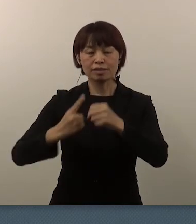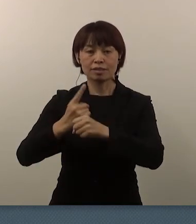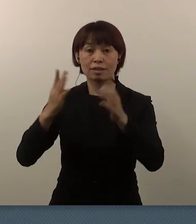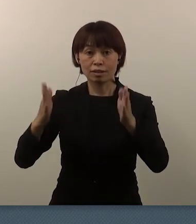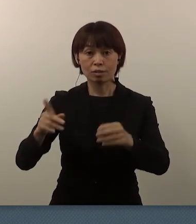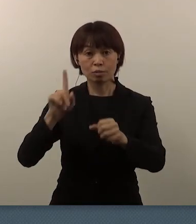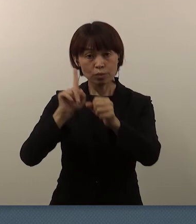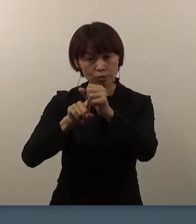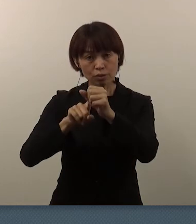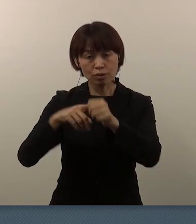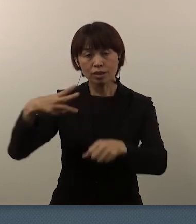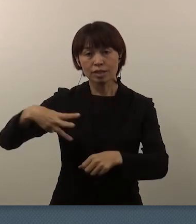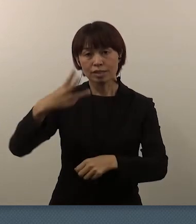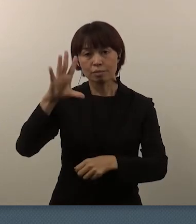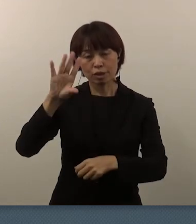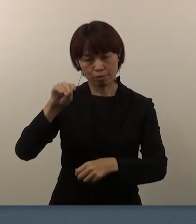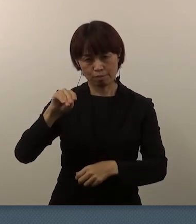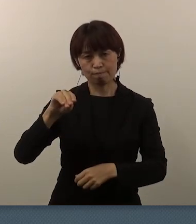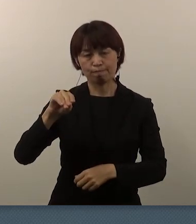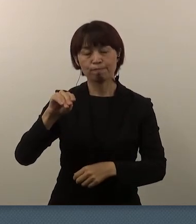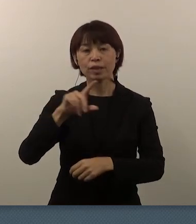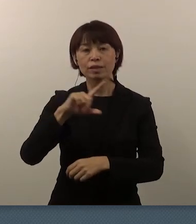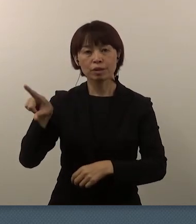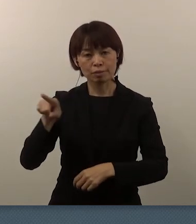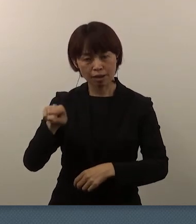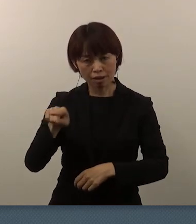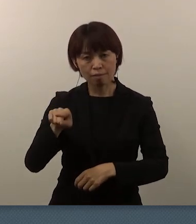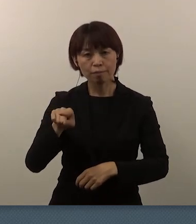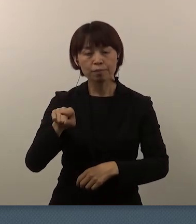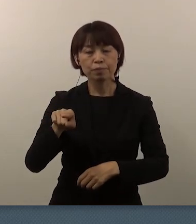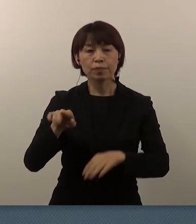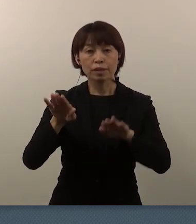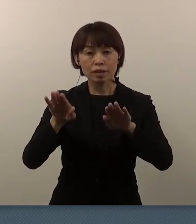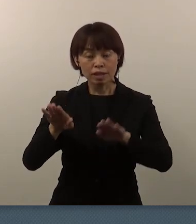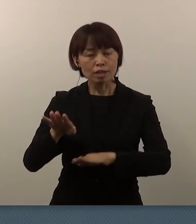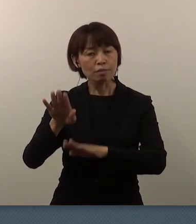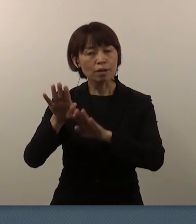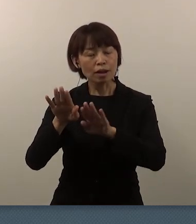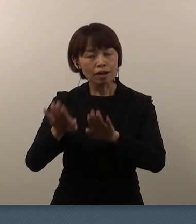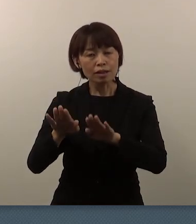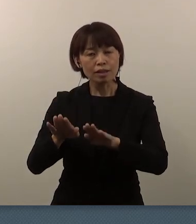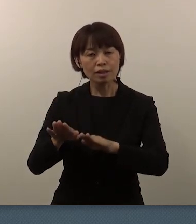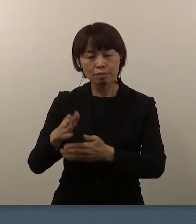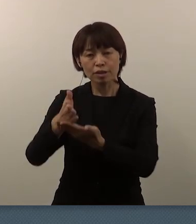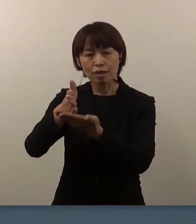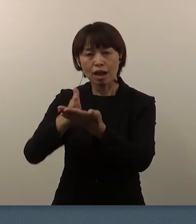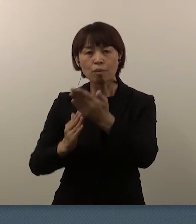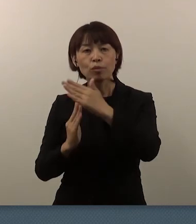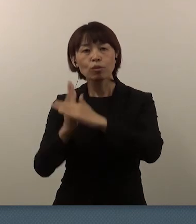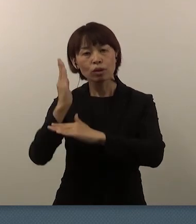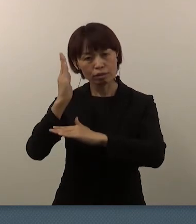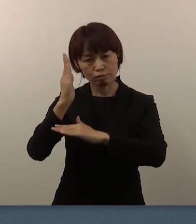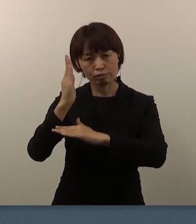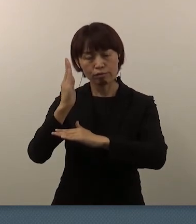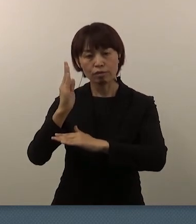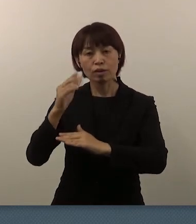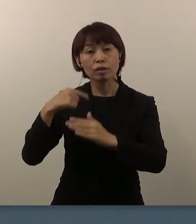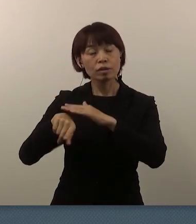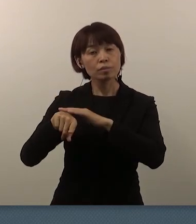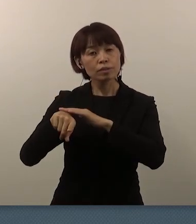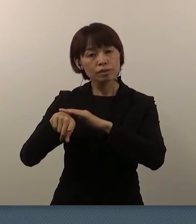標は300万円でしたね。300万円の目標を、まあ、ここまでの段階で、半分を超えているということ